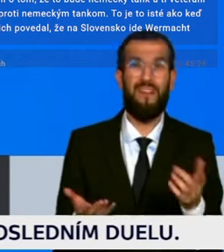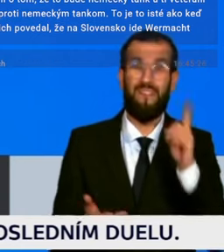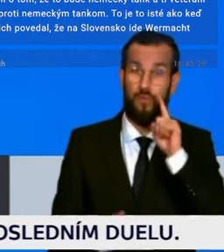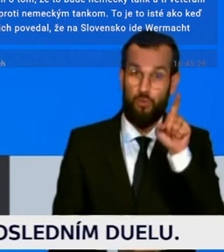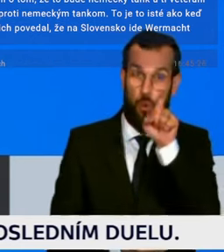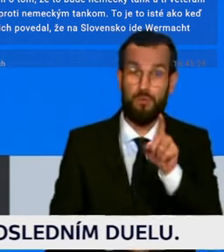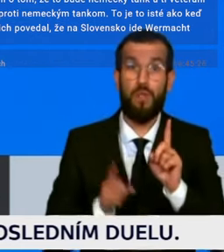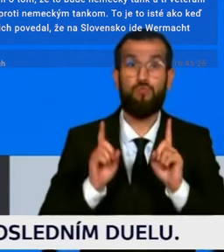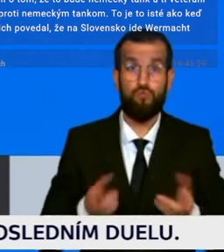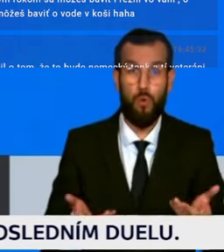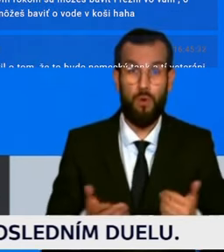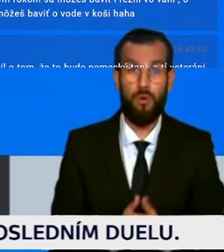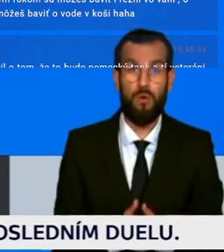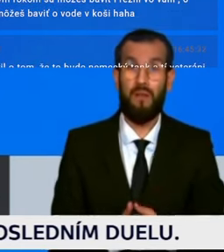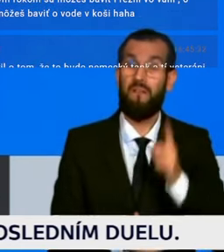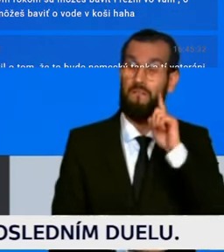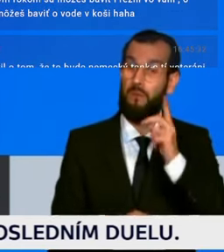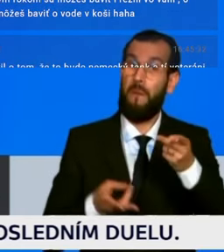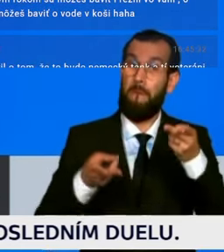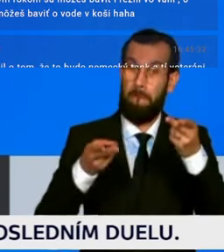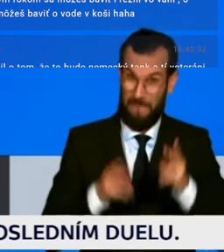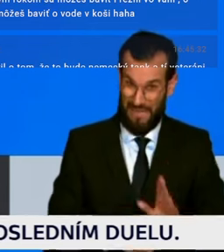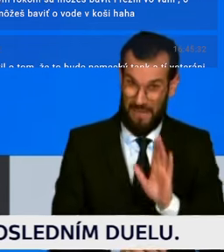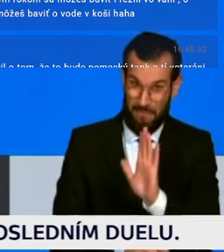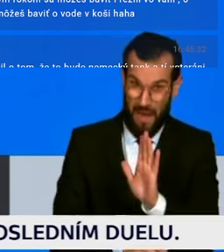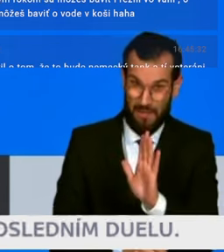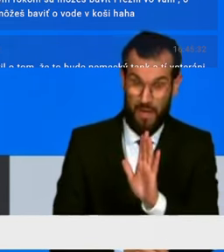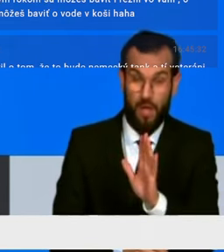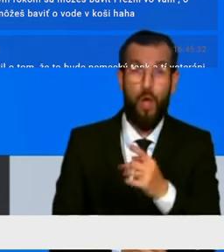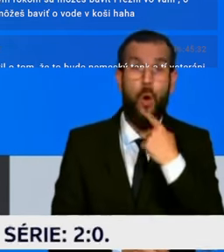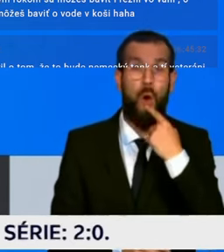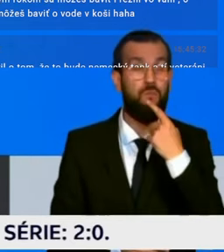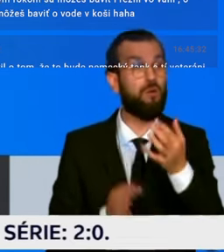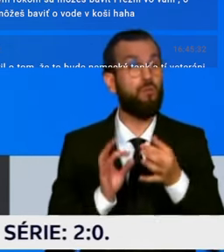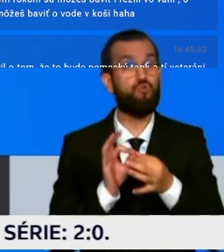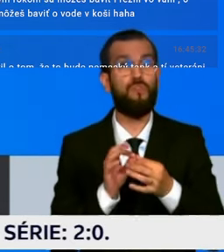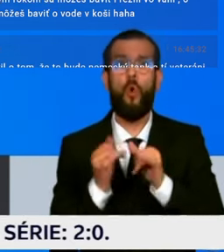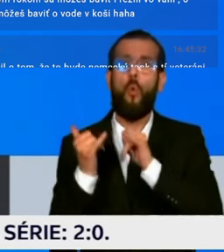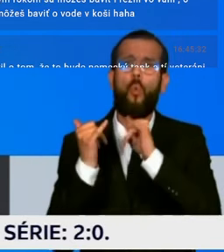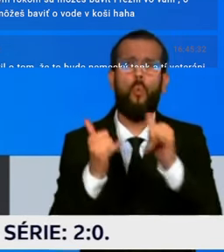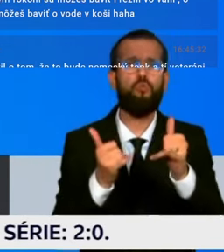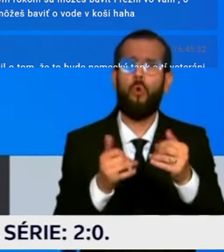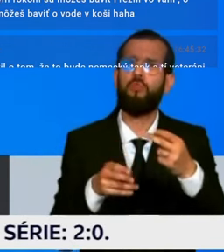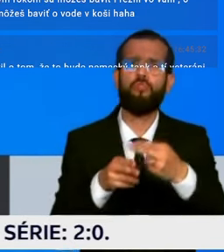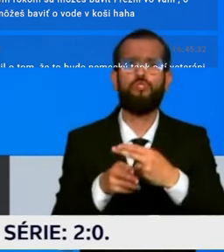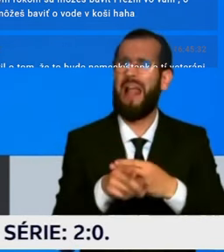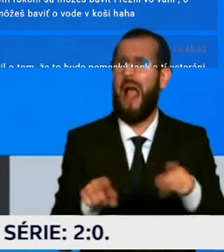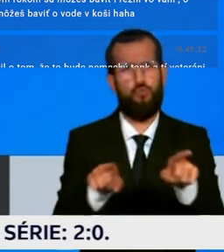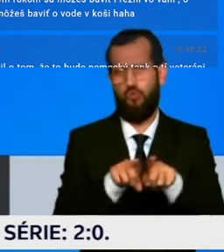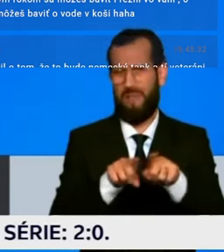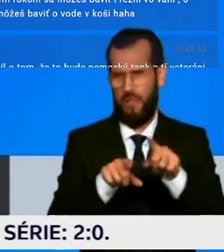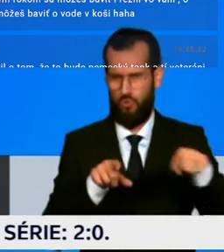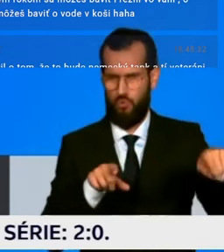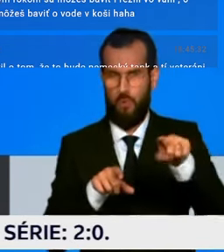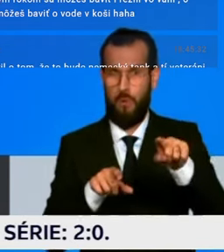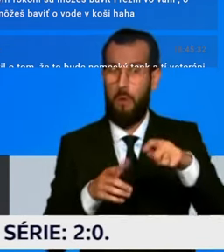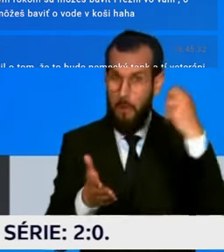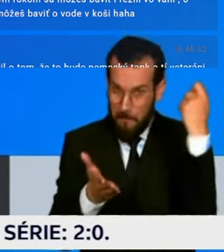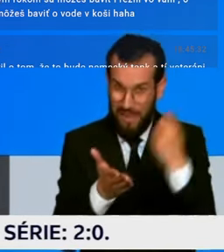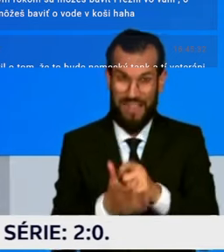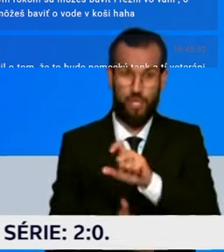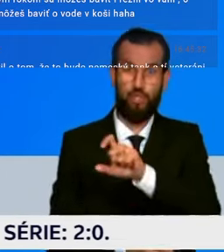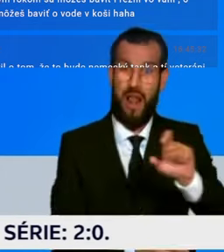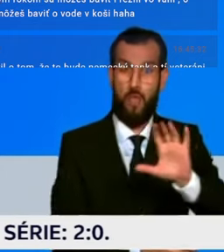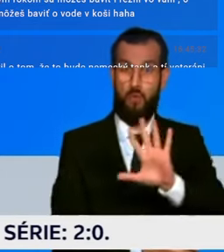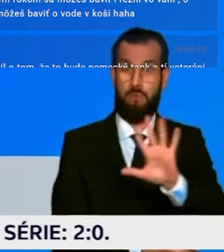otázka je že v prípade že by bola napadnutá ktorákoľvek krajina aliancie Tak platí článok